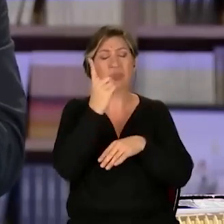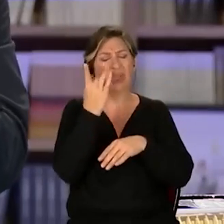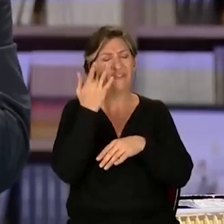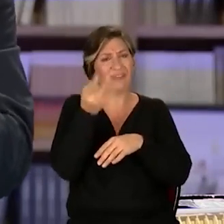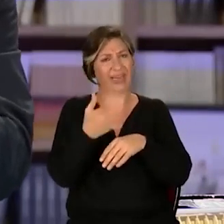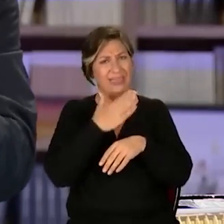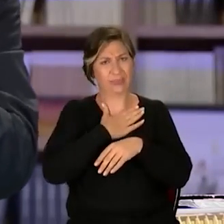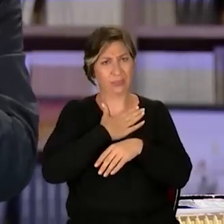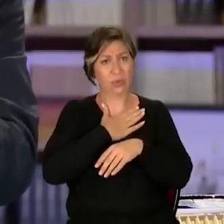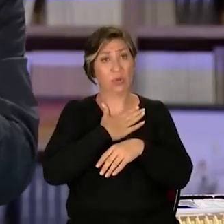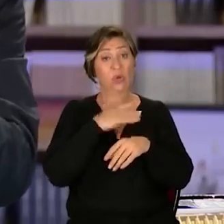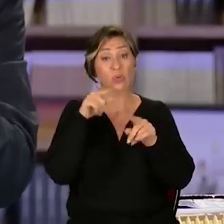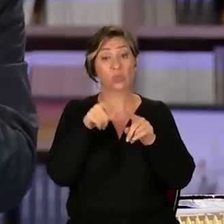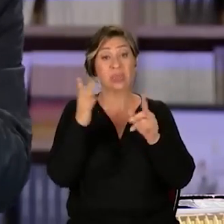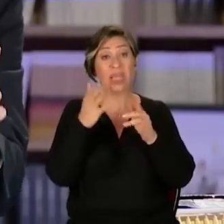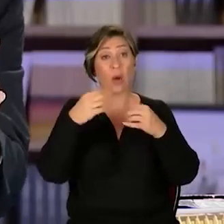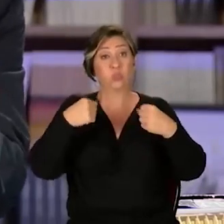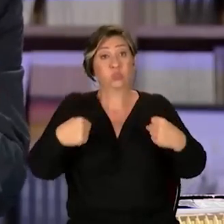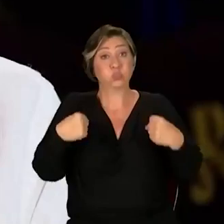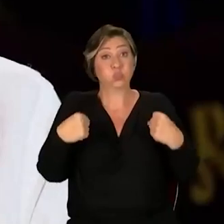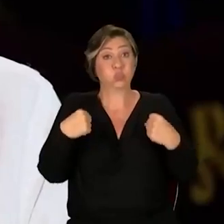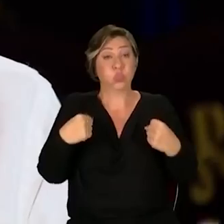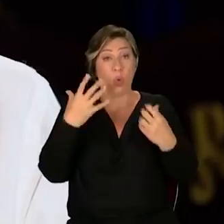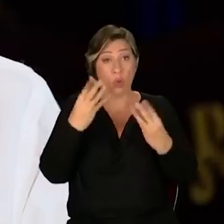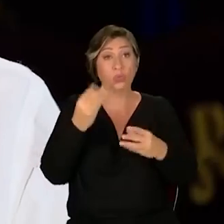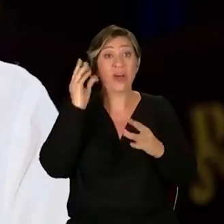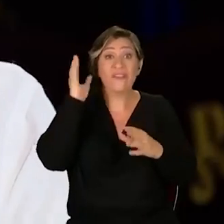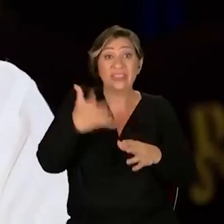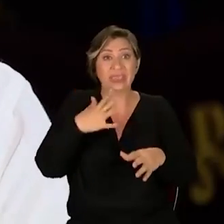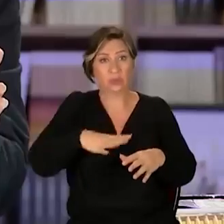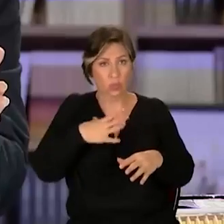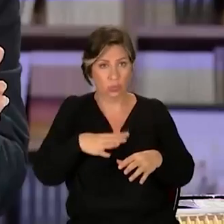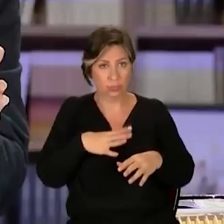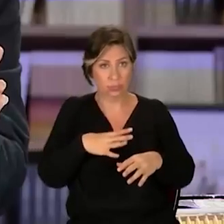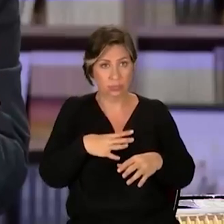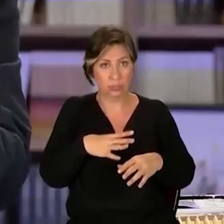izledim. Bunu daha kiloluyken daha çok istiyorum.